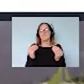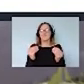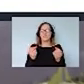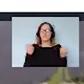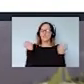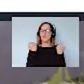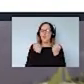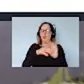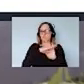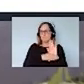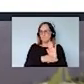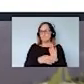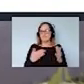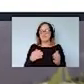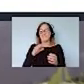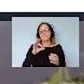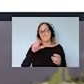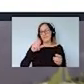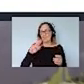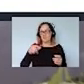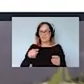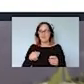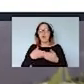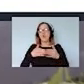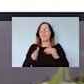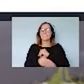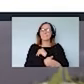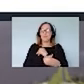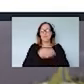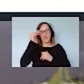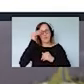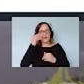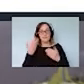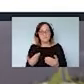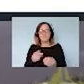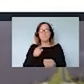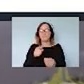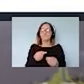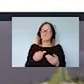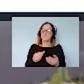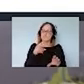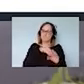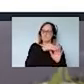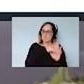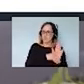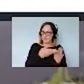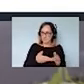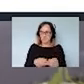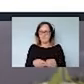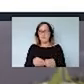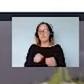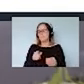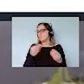otwartego oprogramowania typu Scratch i otwartych zasobów edukacyjnych, które wokół Scratcha się pojawiły, do tego, żeby zrobić